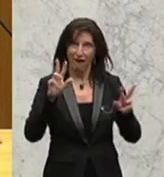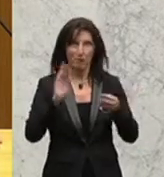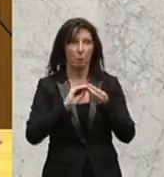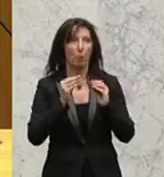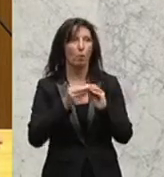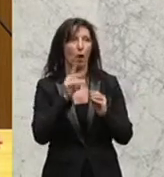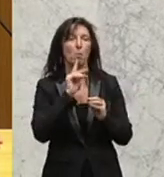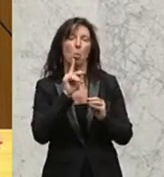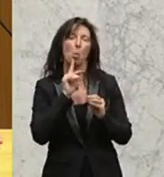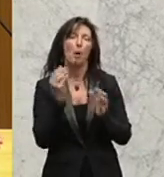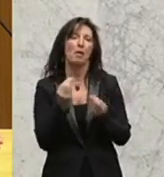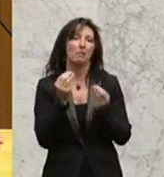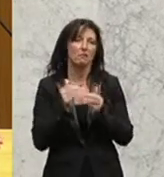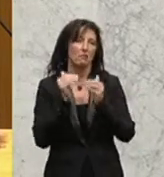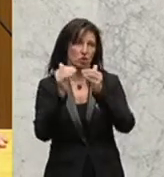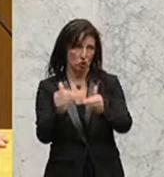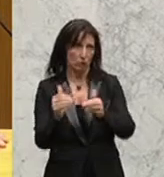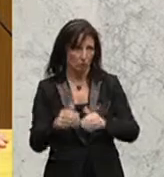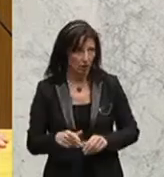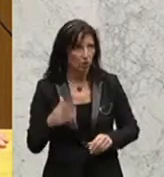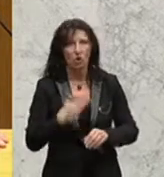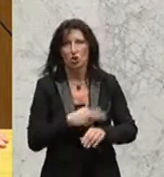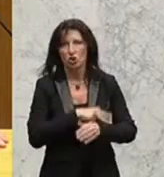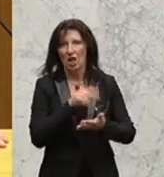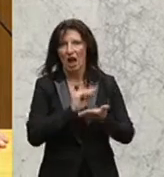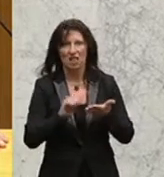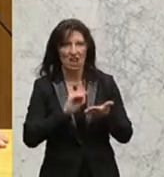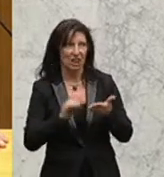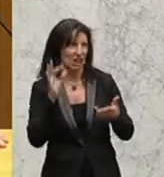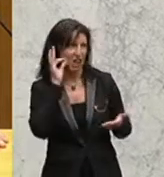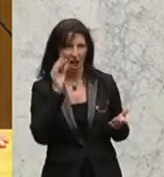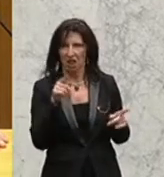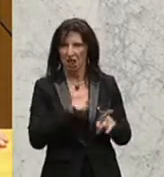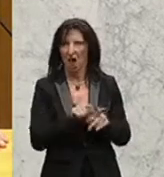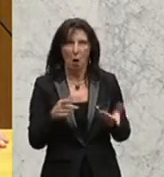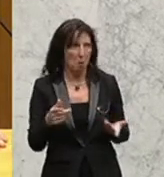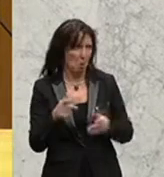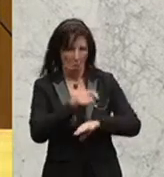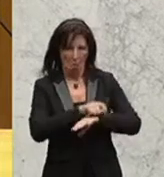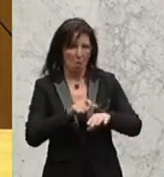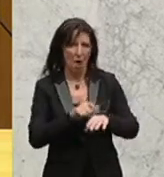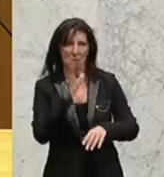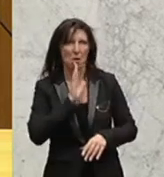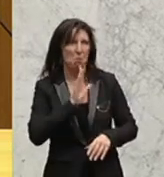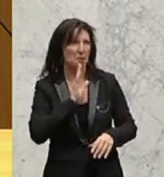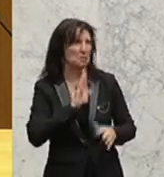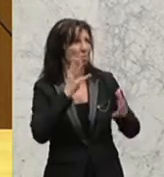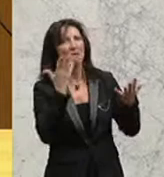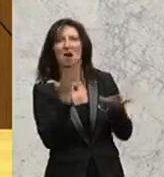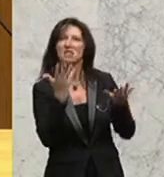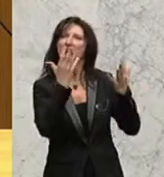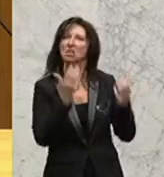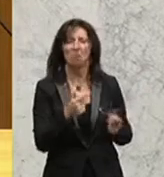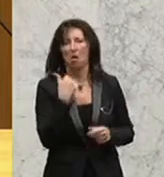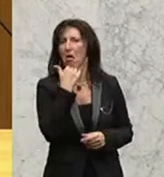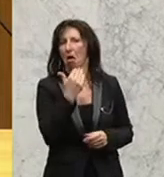hinausgeschoben. Wem das auch völlig schnurz ist, ist die Staatssekretärin Stessel, was da bei den Beamtenpensionen rauskommt, ist ihr egal. Kann ja